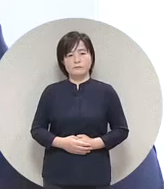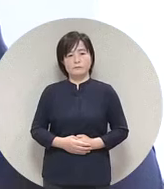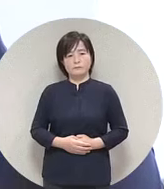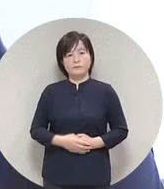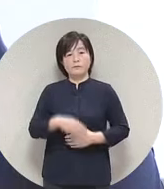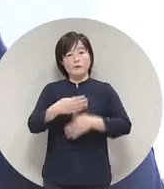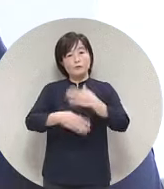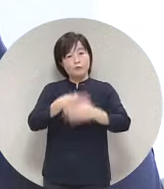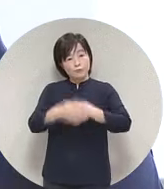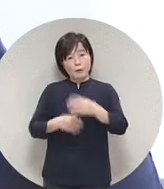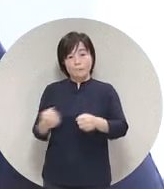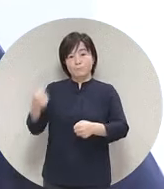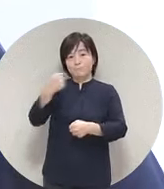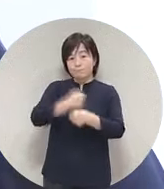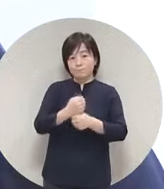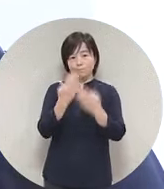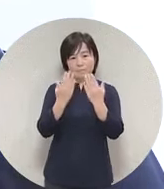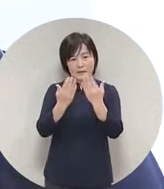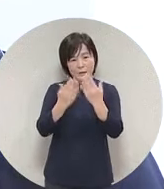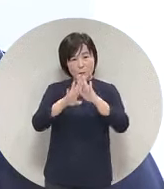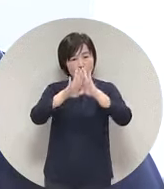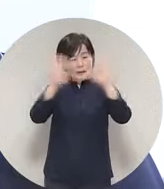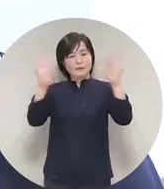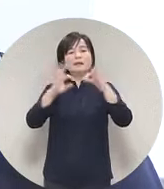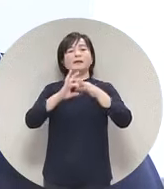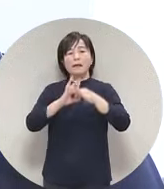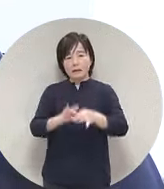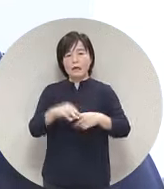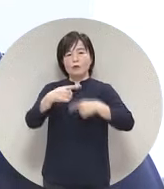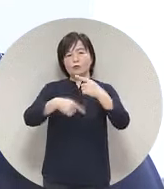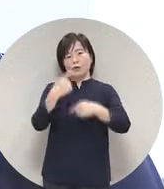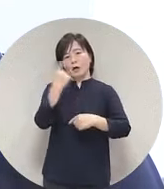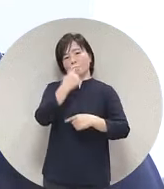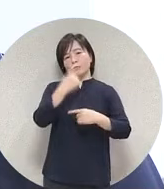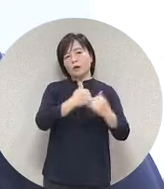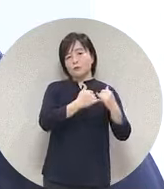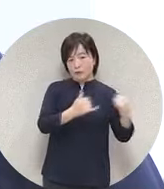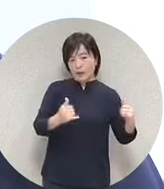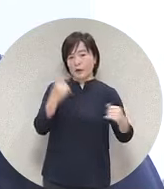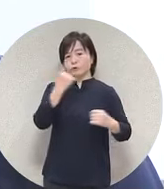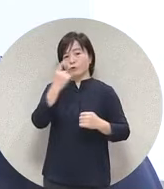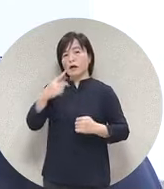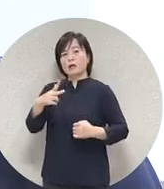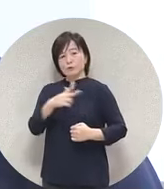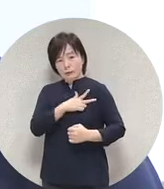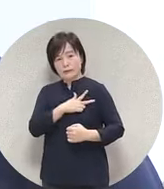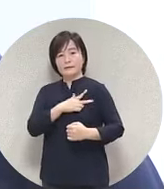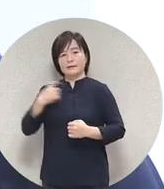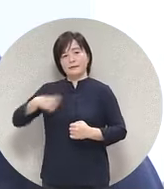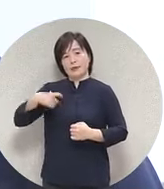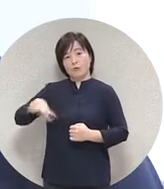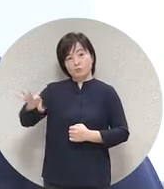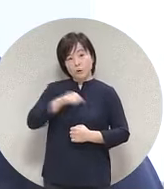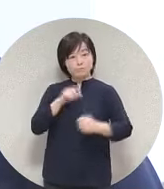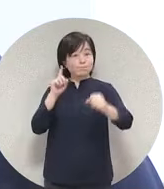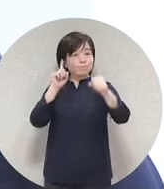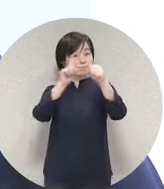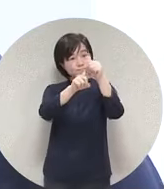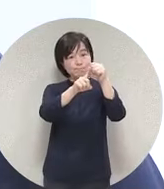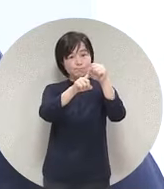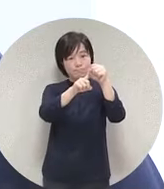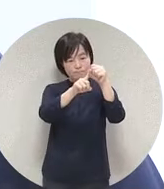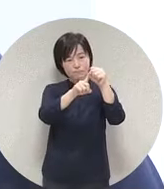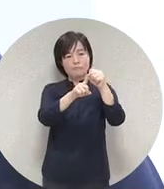せっかく手話を、ね、改めて始めたっていうのもありますし、あの当時、ね、中学校の時に書いた作文の橋渡しっていう意味では